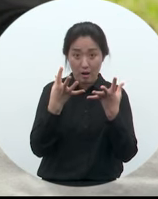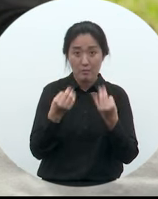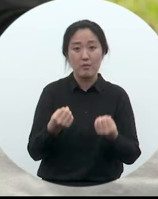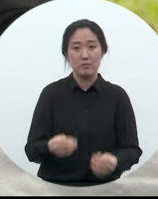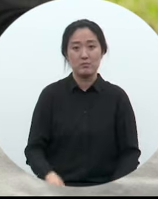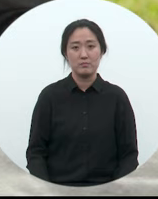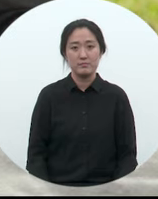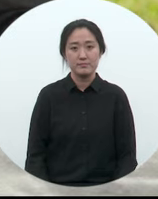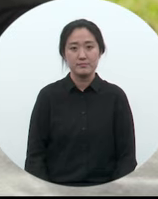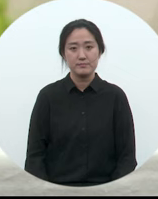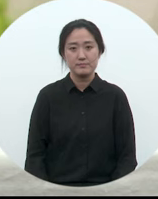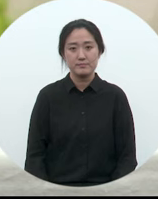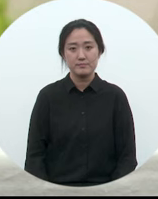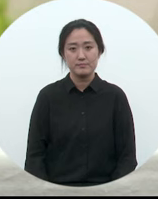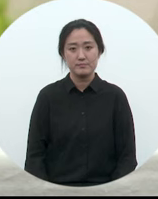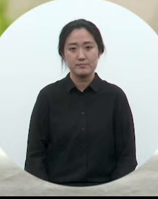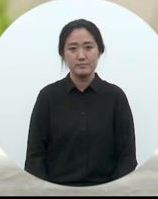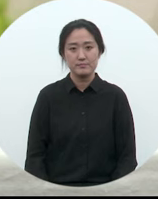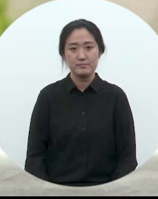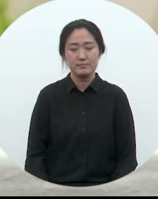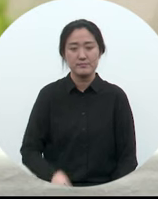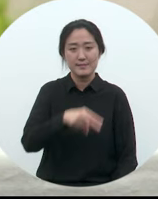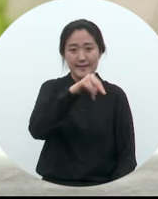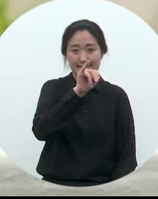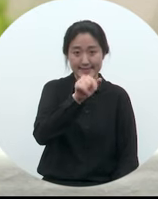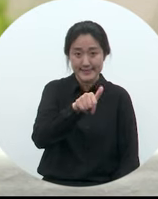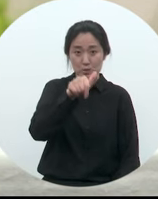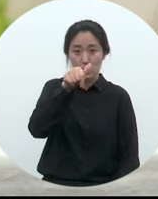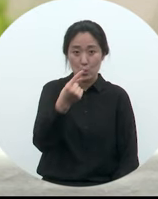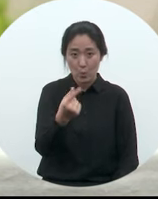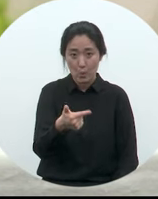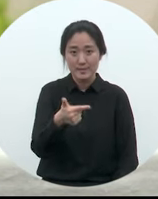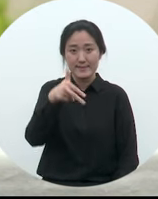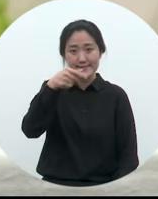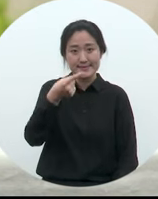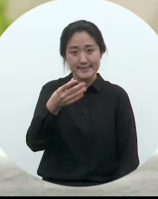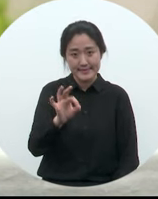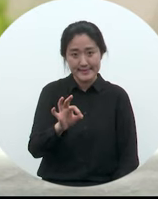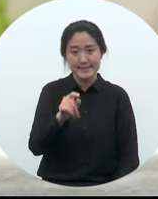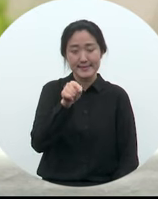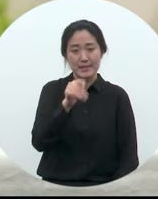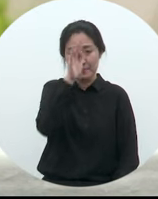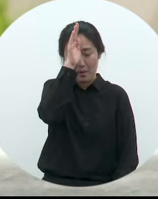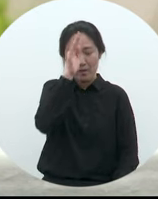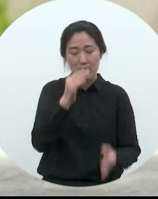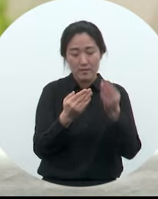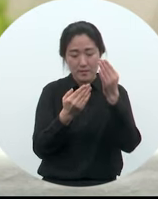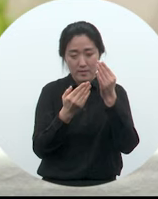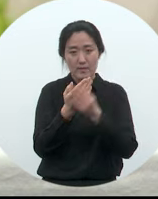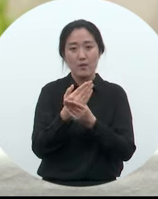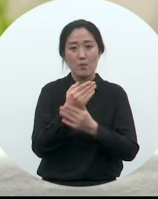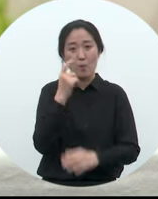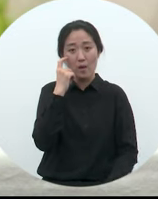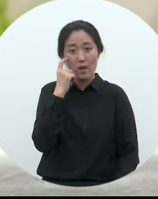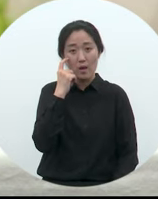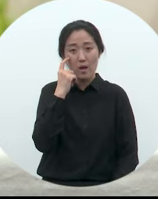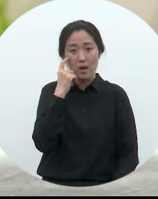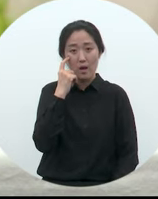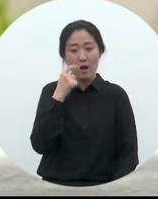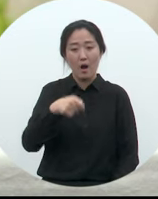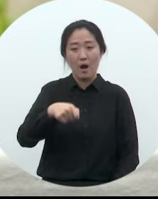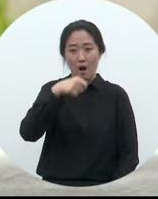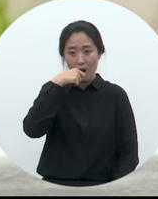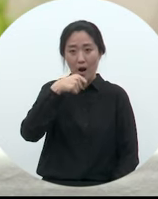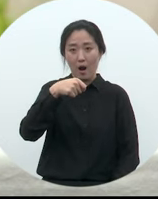하는 분들이 많이 있어요. 이것은 대개 식곤증 때문에 그러는데 이 식곤증은 왜 생기냐면은 음식을 먹게